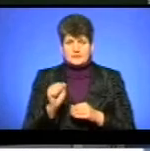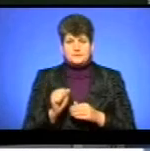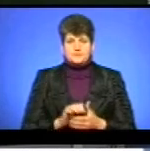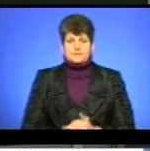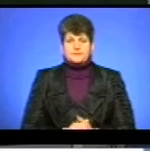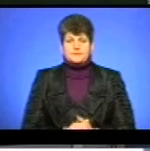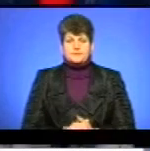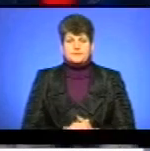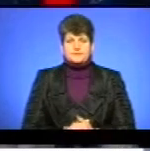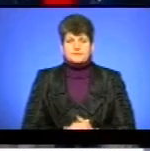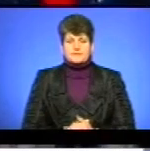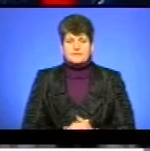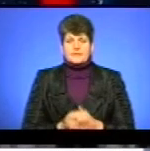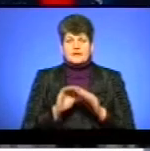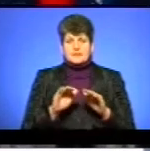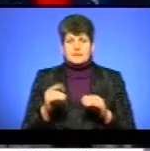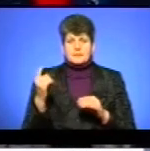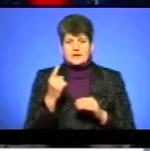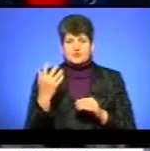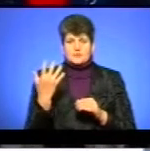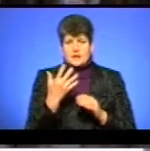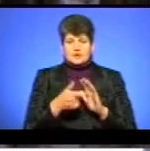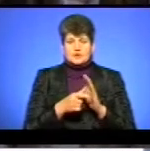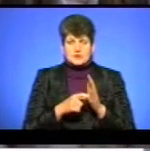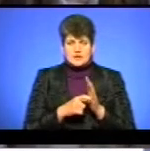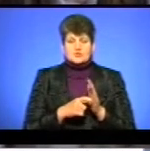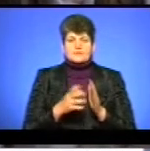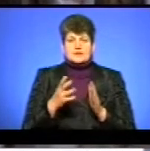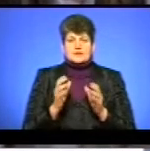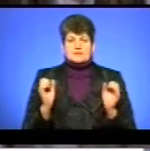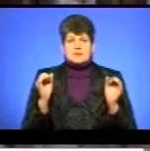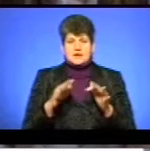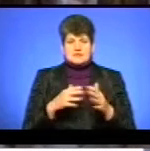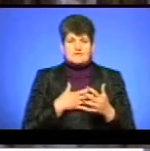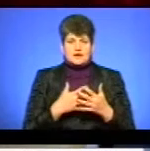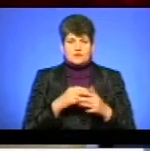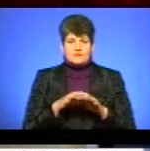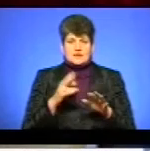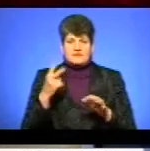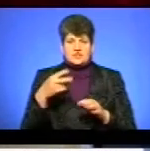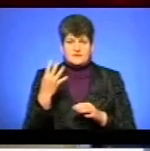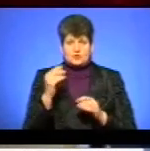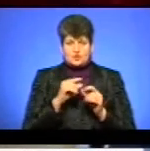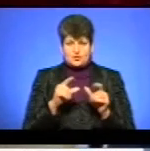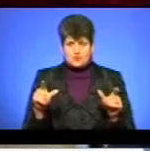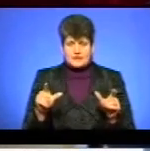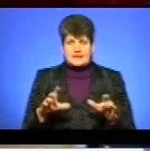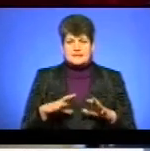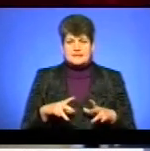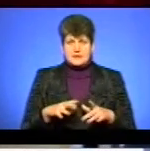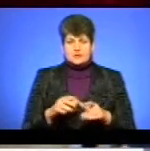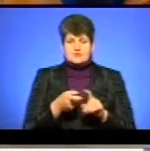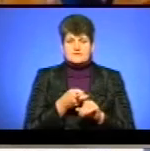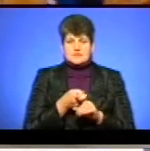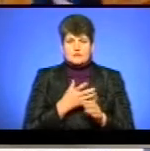сюжеті. Учні 1-го, 5-го та 8-го класів збираються в актовій залі 24-ї школи. Інспектор зв'язків з